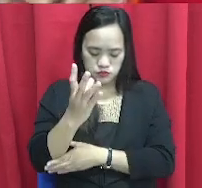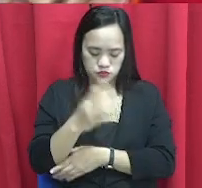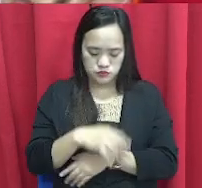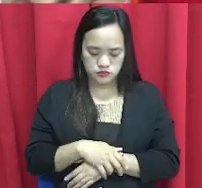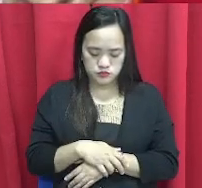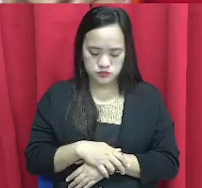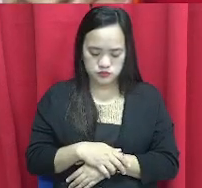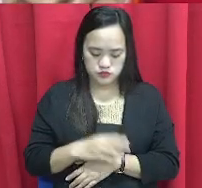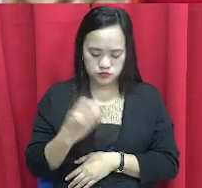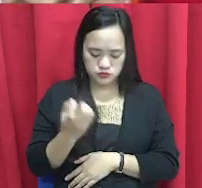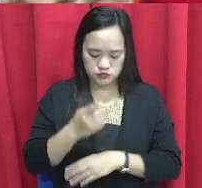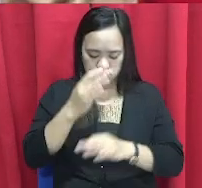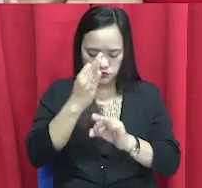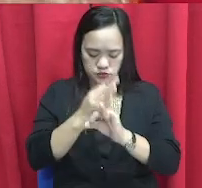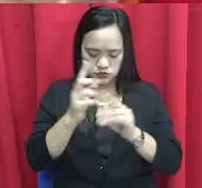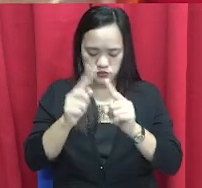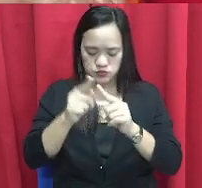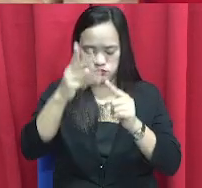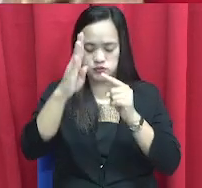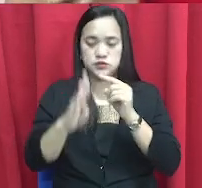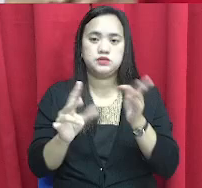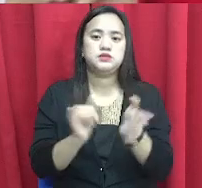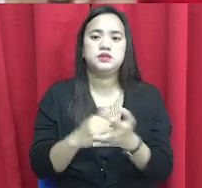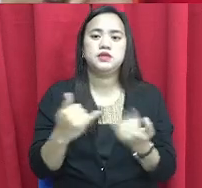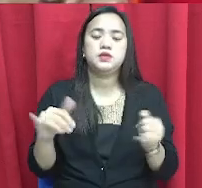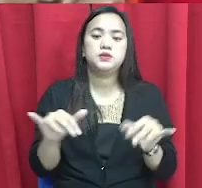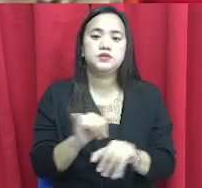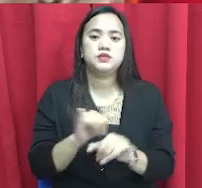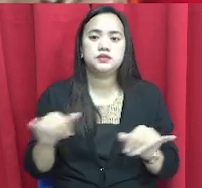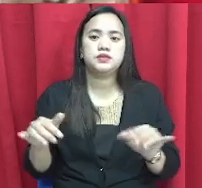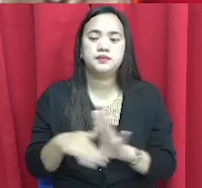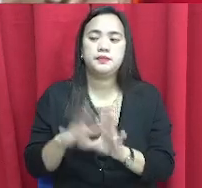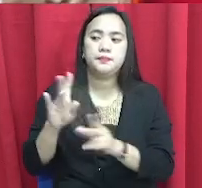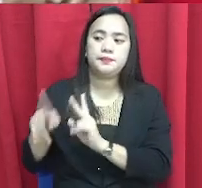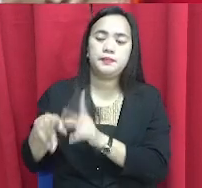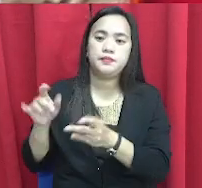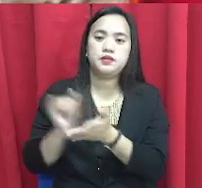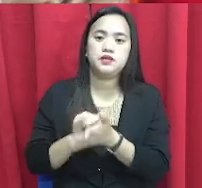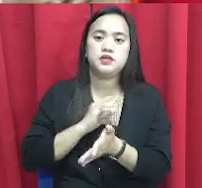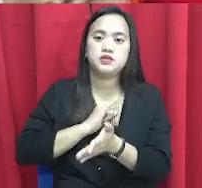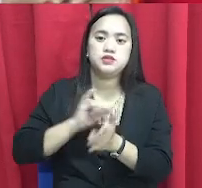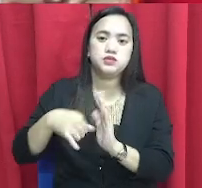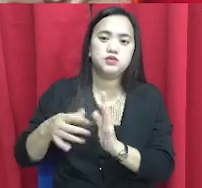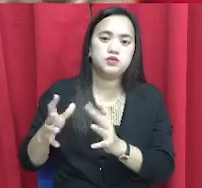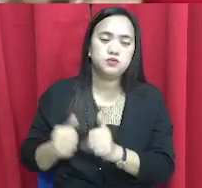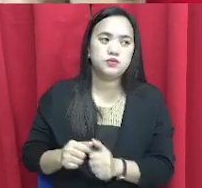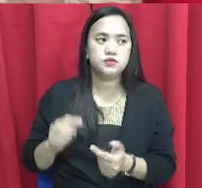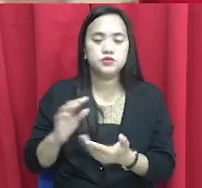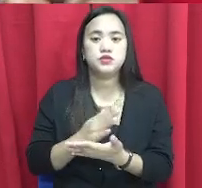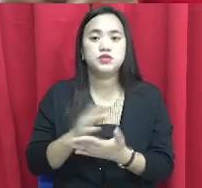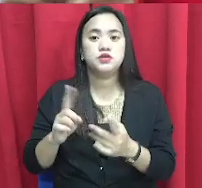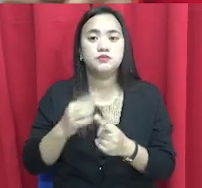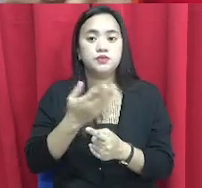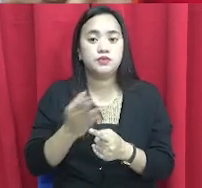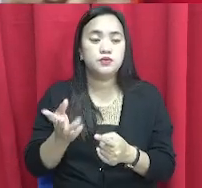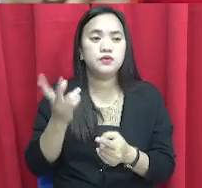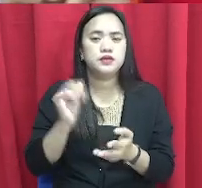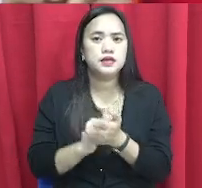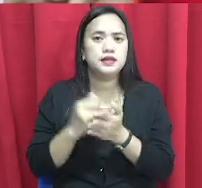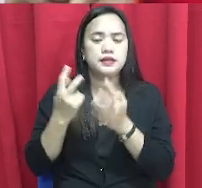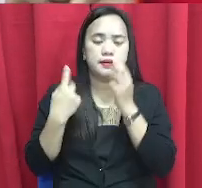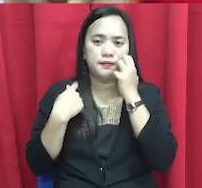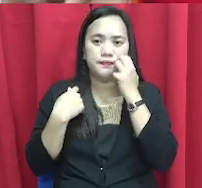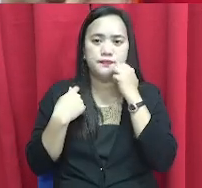yung ating pananampalataya na katulad po diyan ng mga ilang tao na nais ko pong banggitin po sa inyo na na sinabi po diyan ng